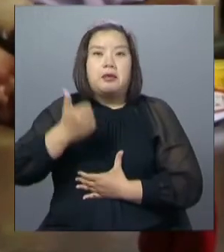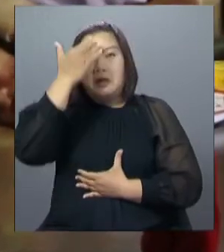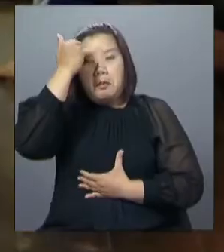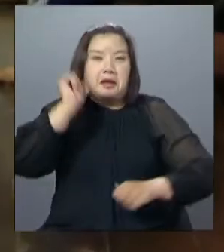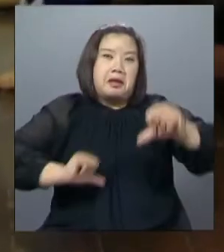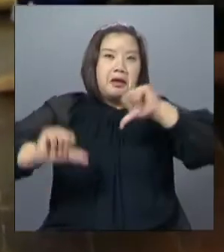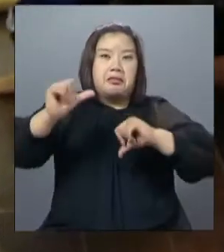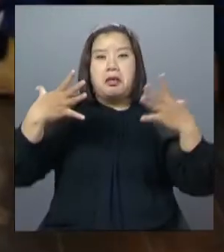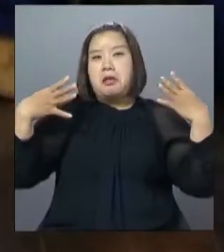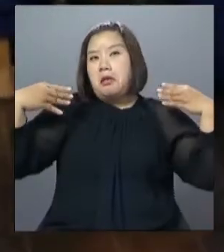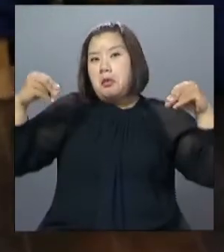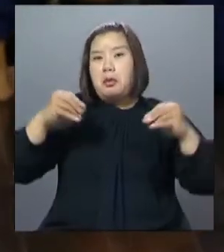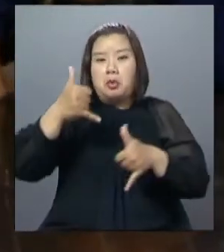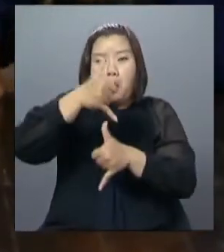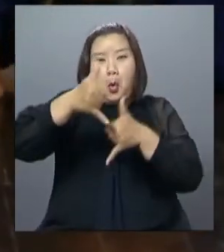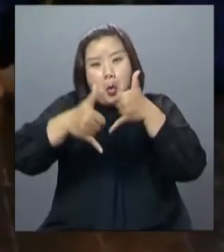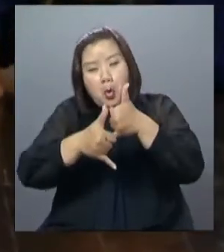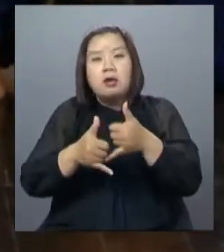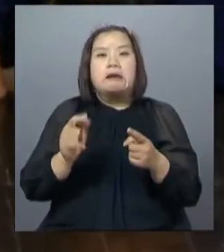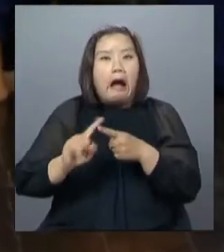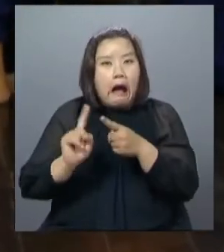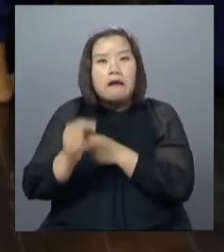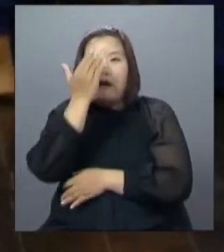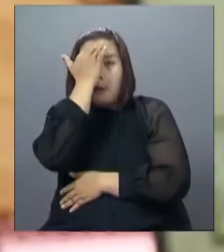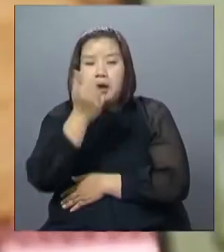ที่มีเอกลักษณ์เฉพาะตัวซึ่งทำให้เด็กยุค